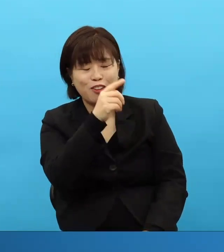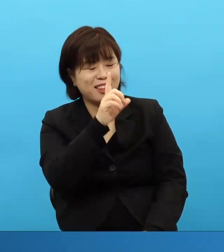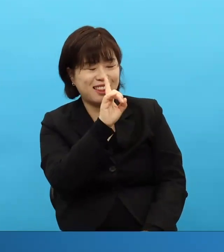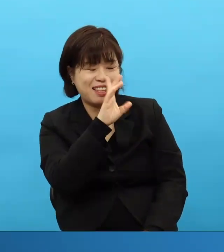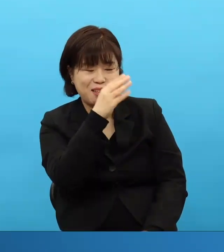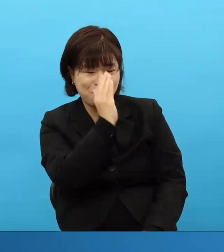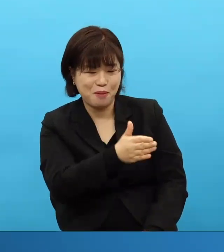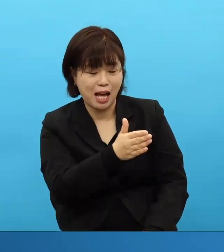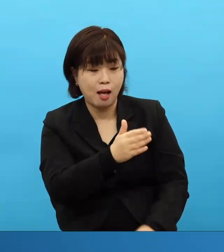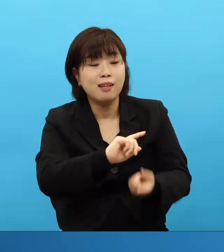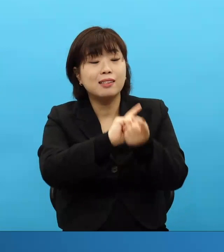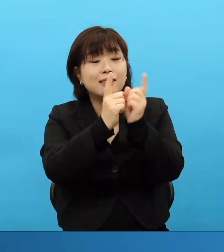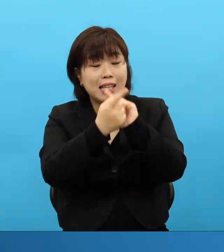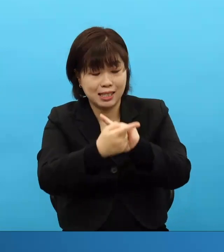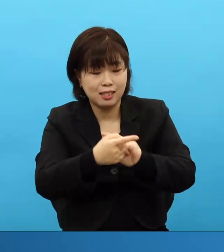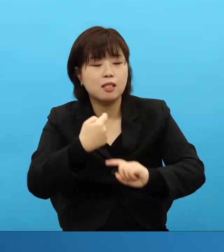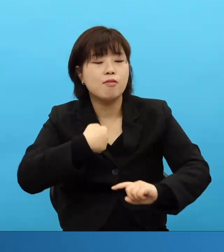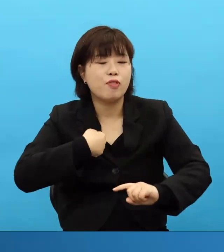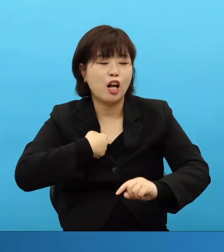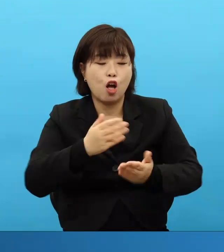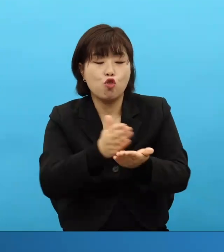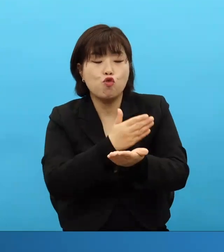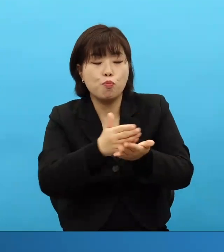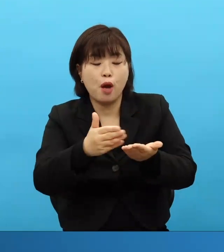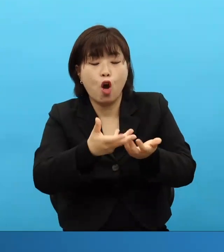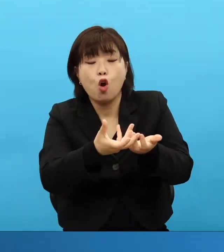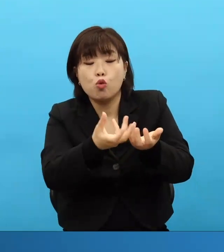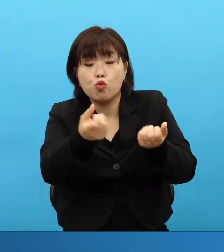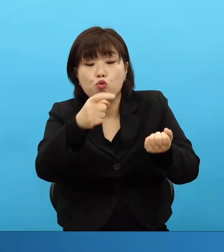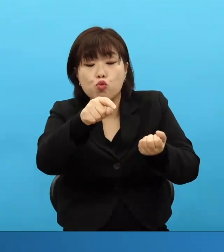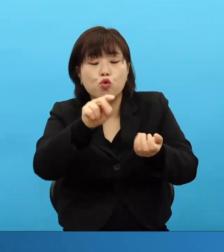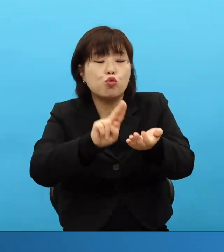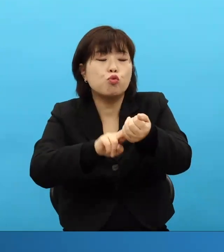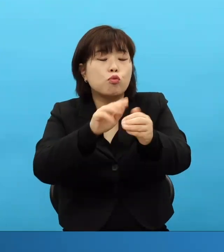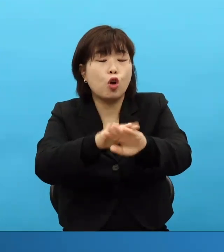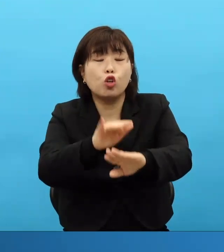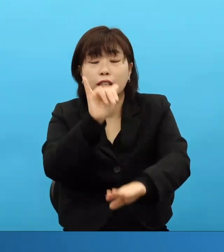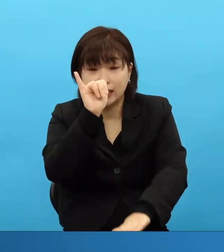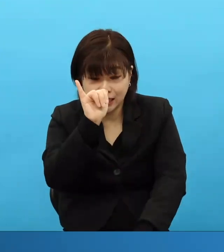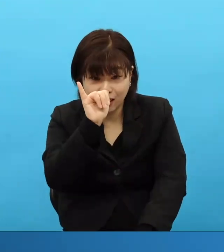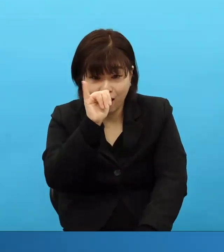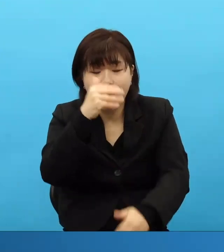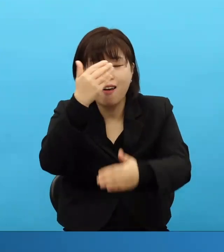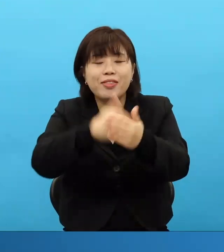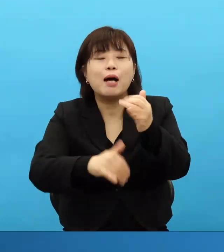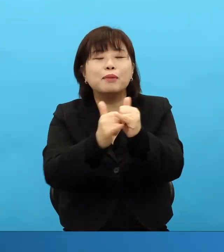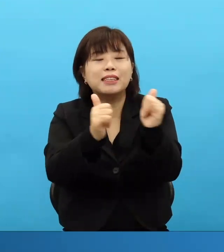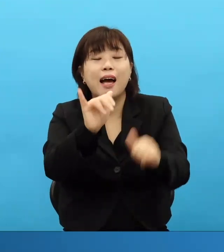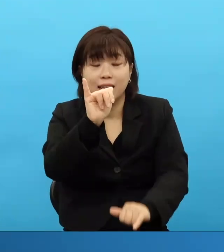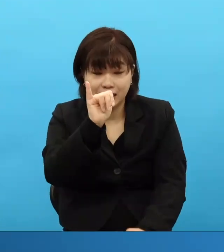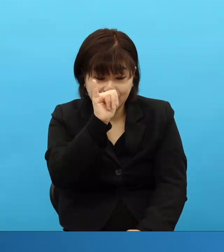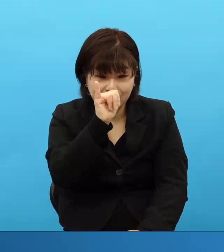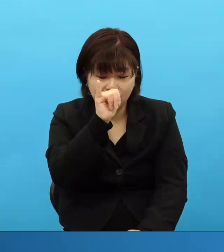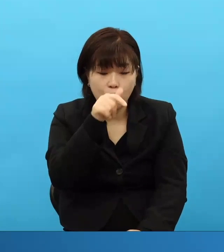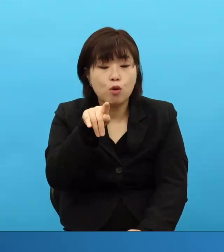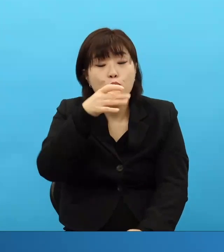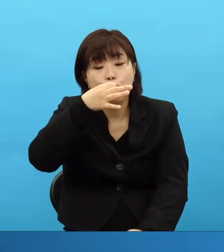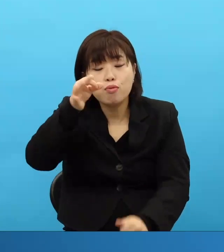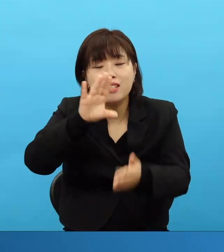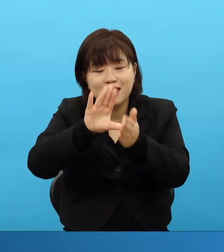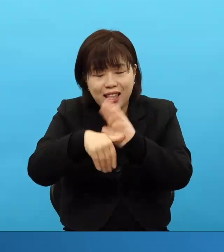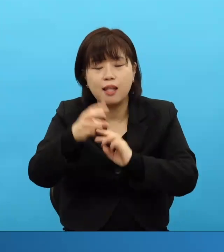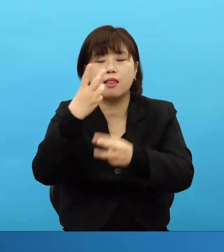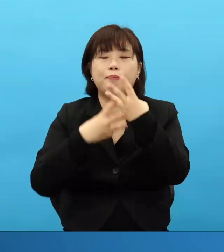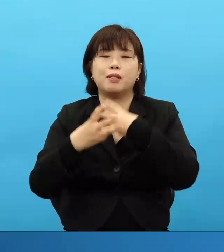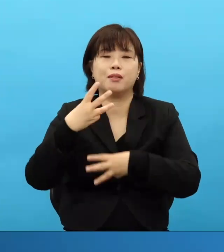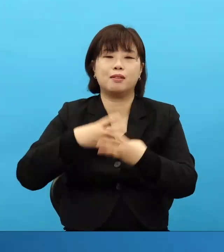들지만은 구별됐다는 거. Holy not only means clean, but it means set apart. 요 책은 깨끗한 책이다. 이 말도 되지만은 구별된 책이야. You could